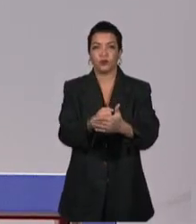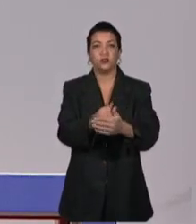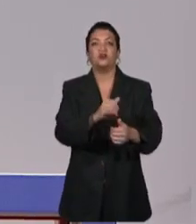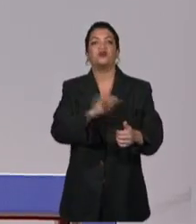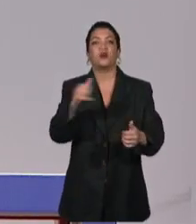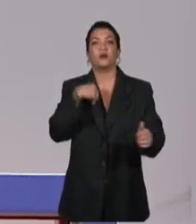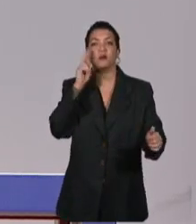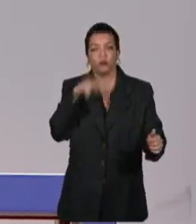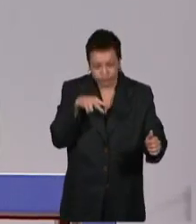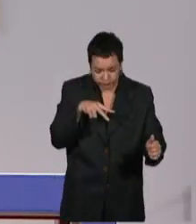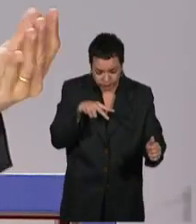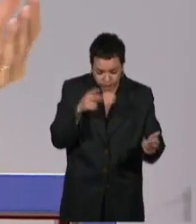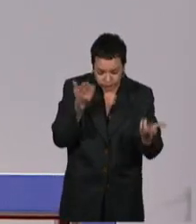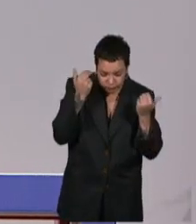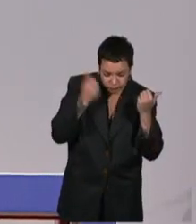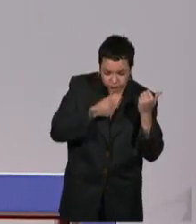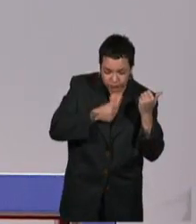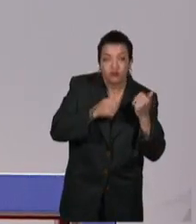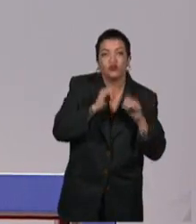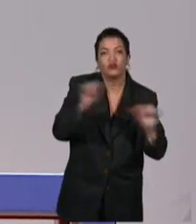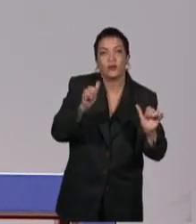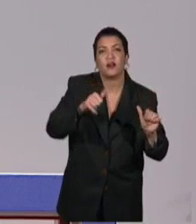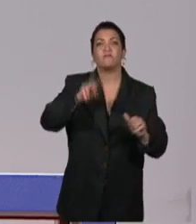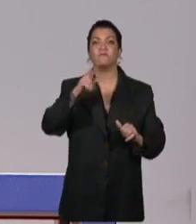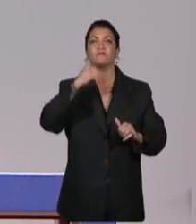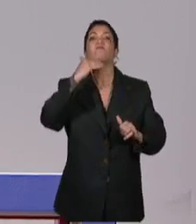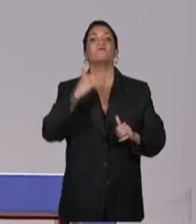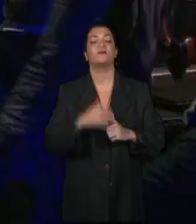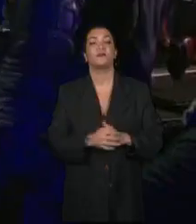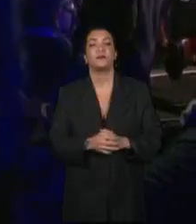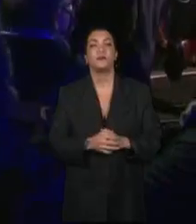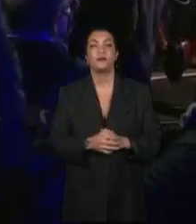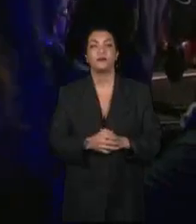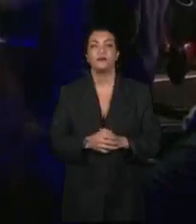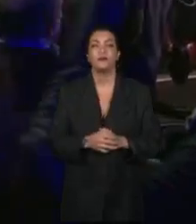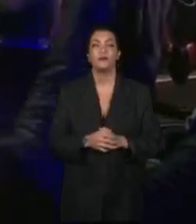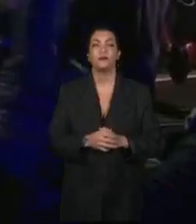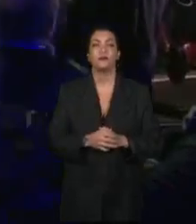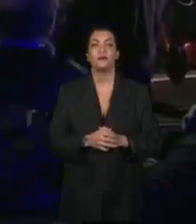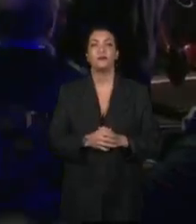yeux. Personne ne doit plus nous faire baisser les yeux.